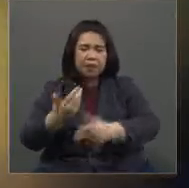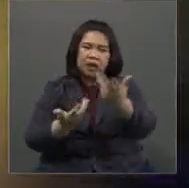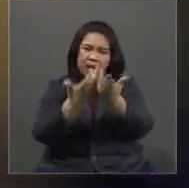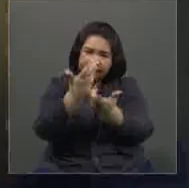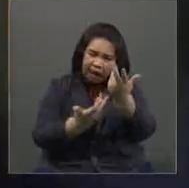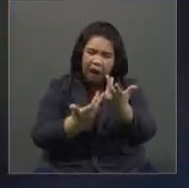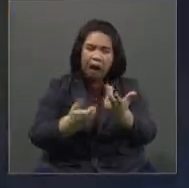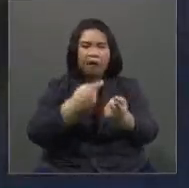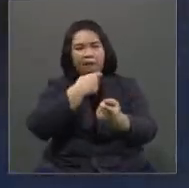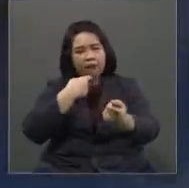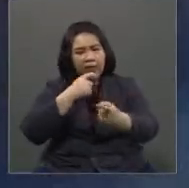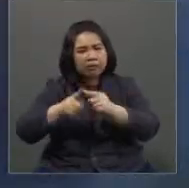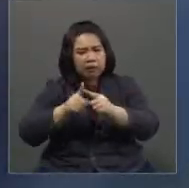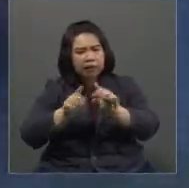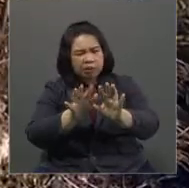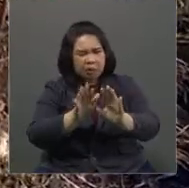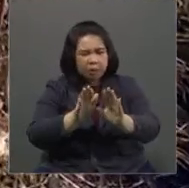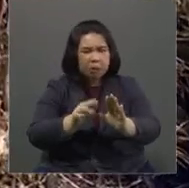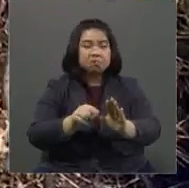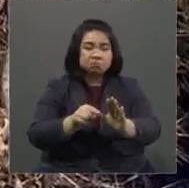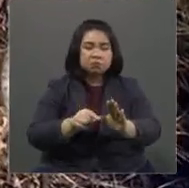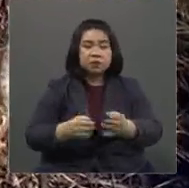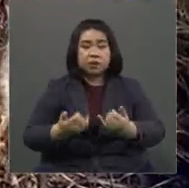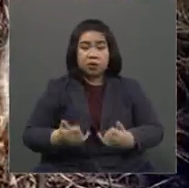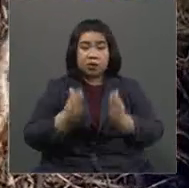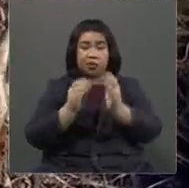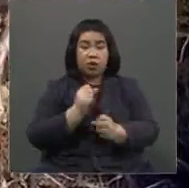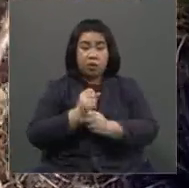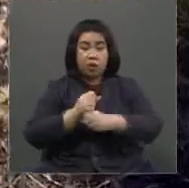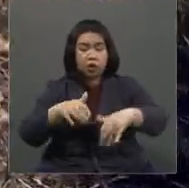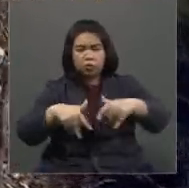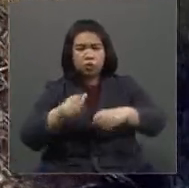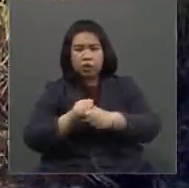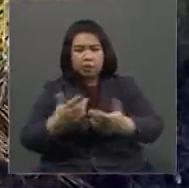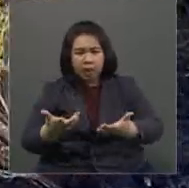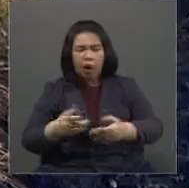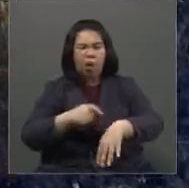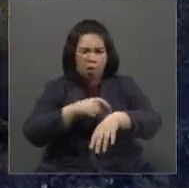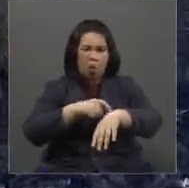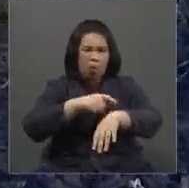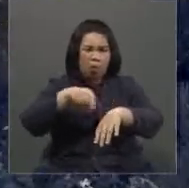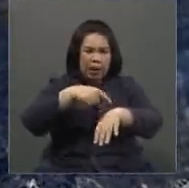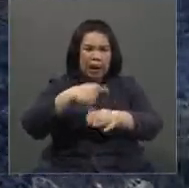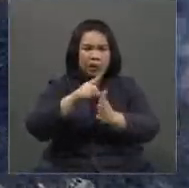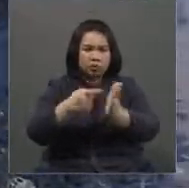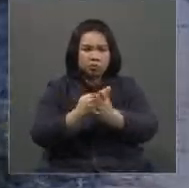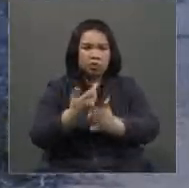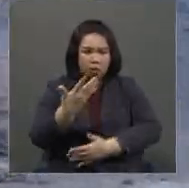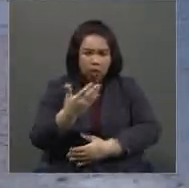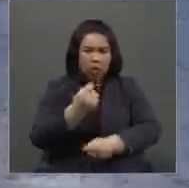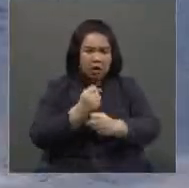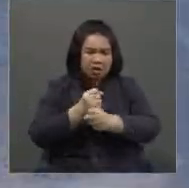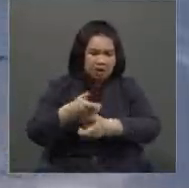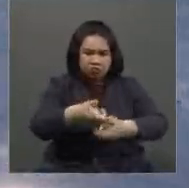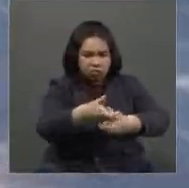ต้นไม้แห้งเนี่ยปกคลุมอยู่เป็นจำนวนมากทางเจ้าหน้าที่ชาวบ้านค่ะต้องใช้เวลานานประมาณ 5ชมงจึงจะสามารถควบ